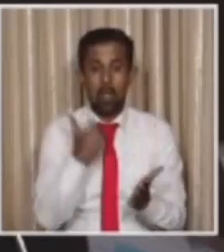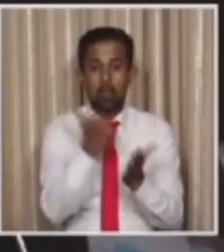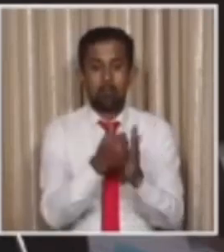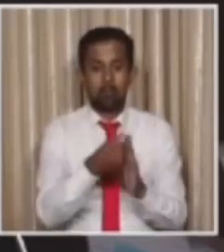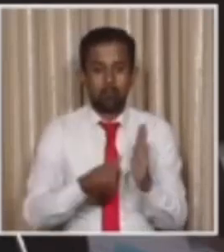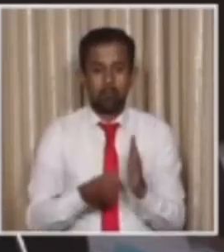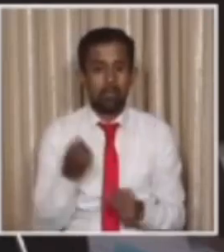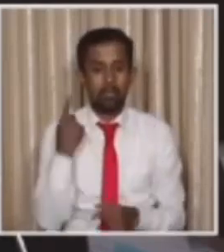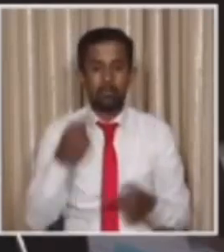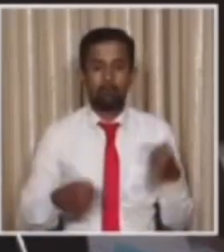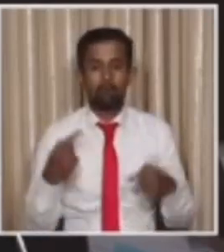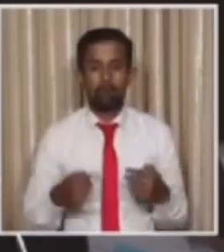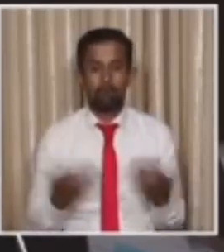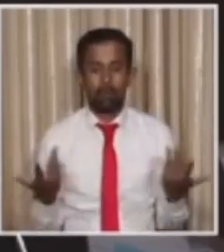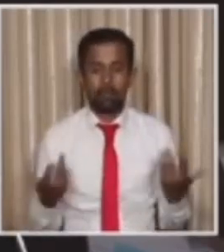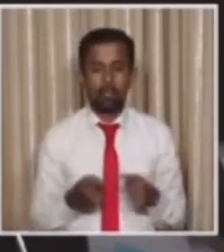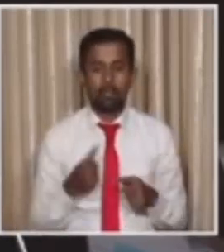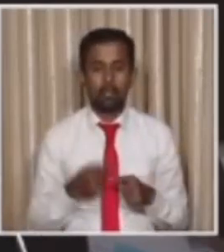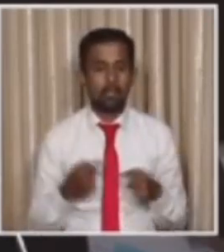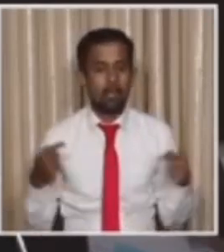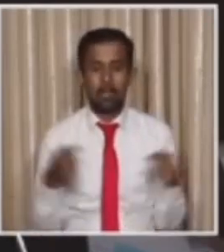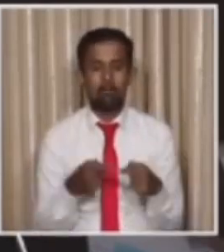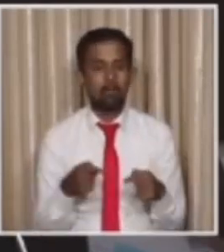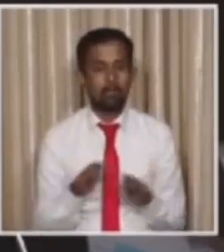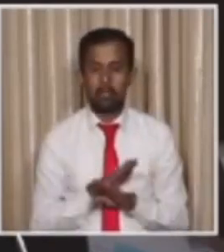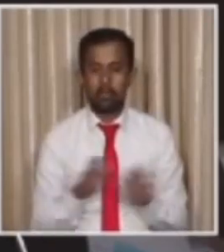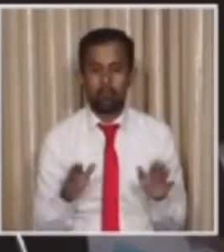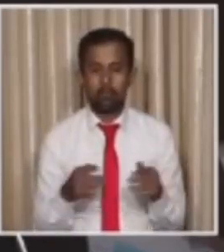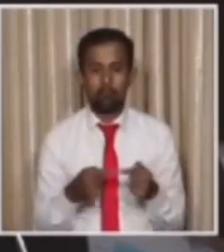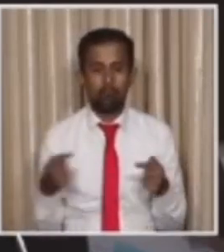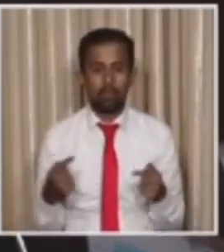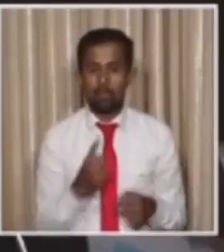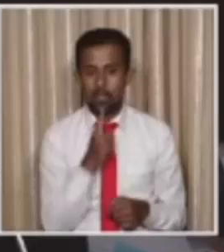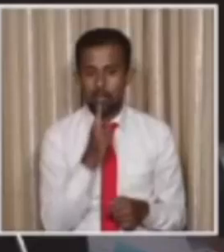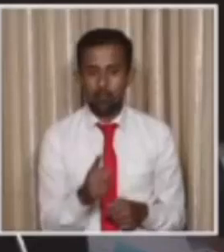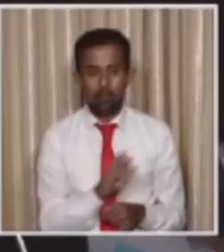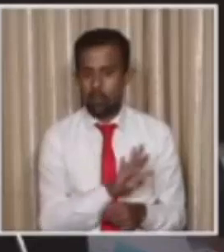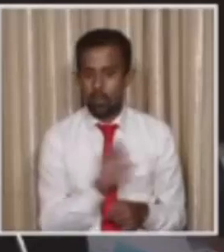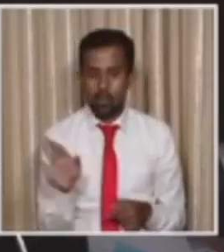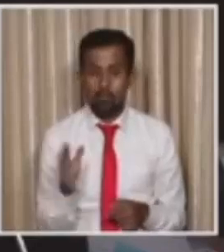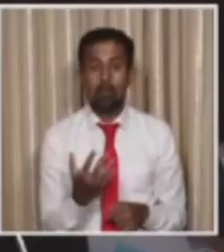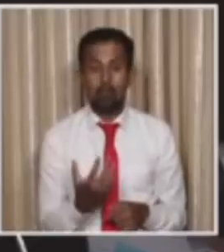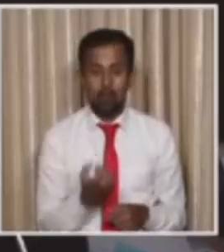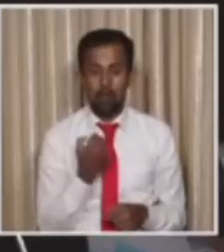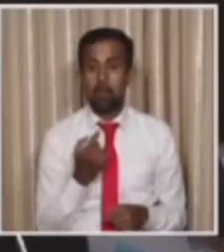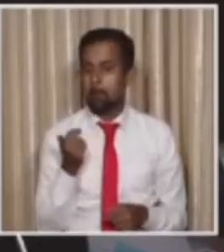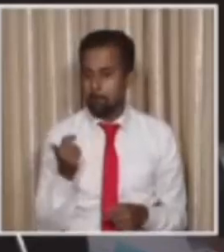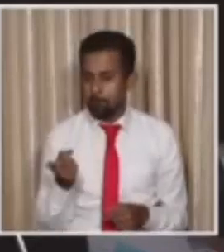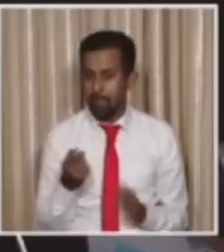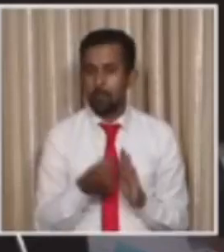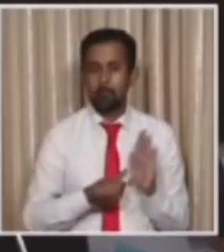ඊයේ විවාදයට නොගත්තේ එක්ස්ප්‍රස් පර්ල් නැවහින්ද නෙවෙයි. එහෙම නැත්නම් විපක්ෂයේ ඉල්ලීමක් හින්දා නෙවෙයි. ගත්තෙම මෙන්න මේ